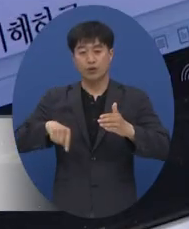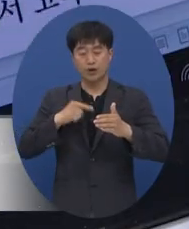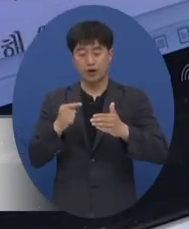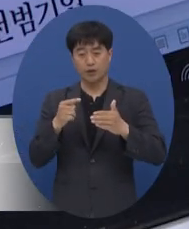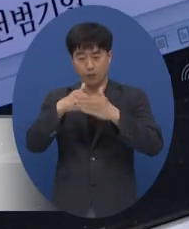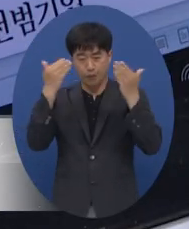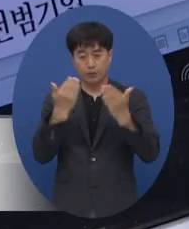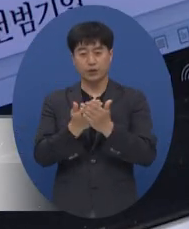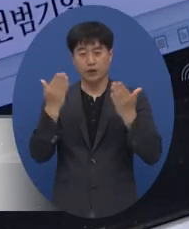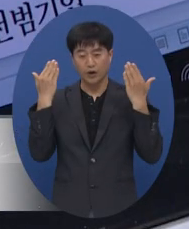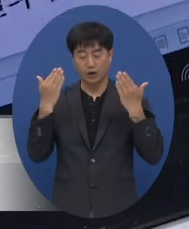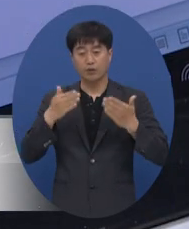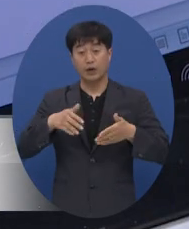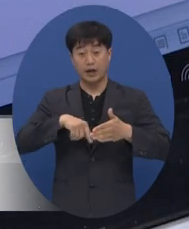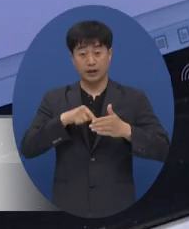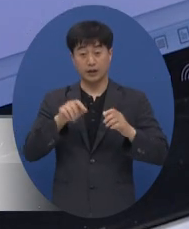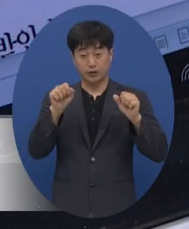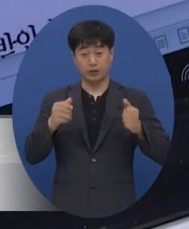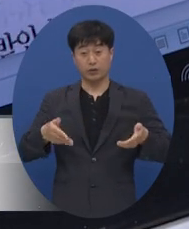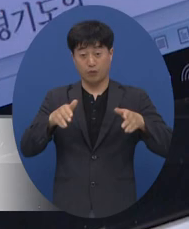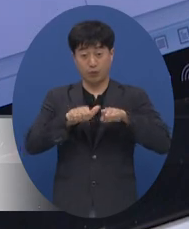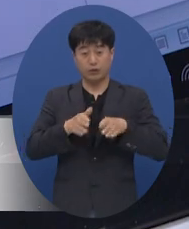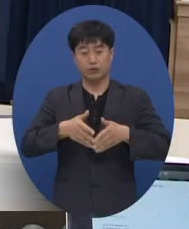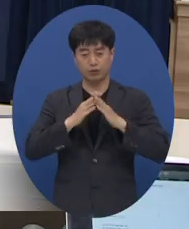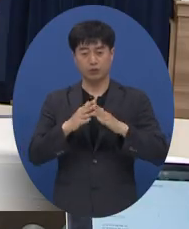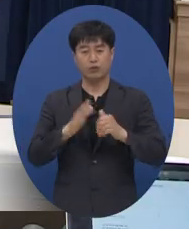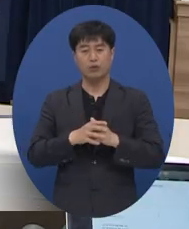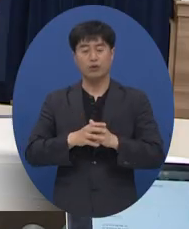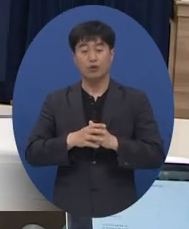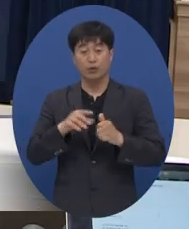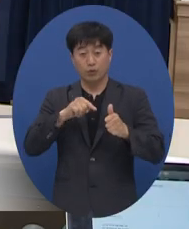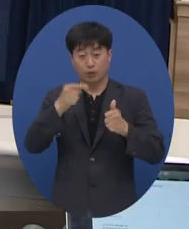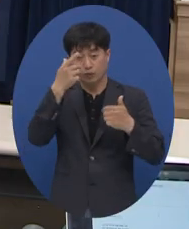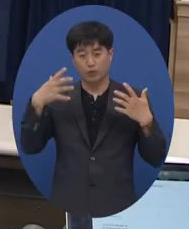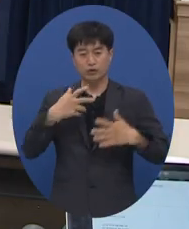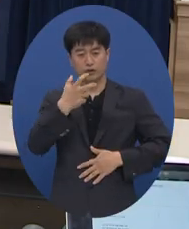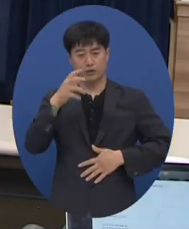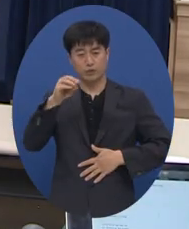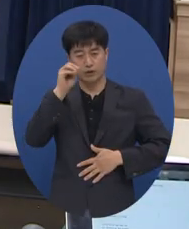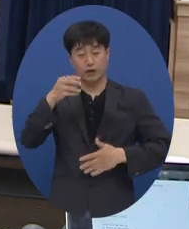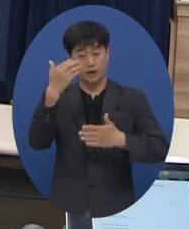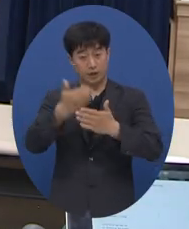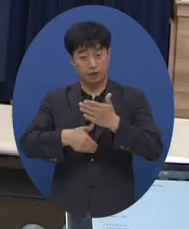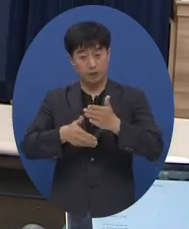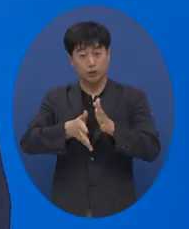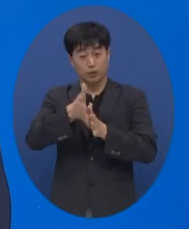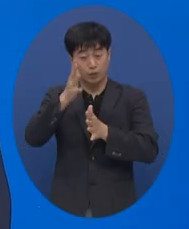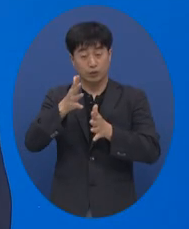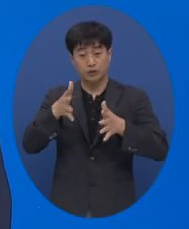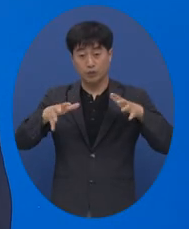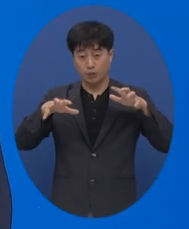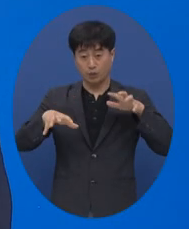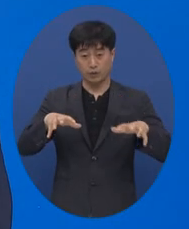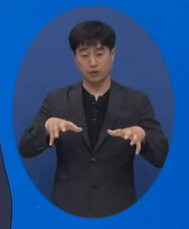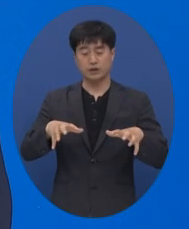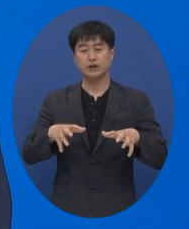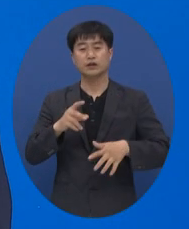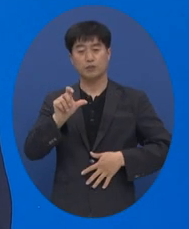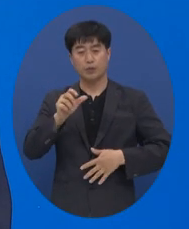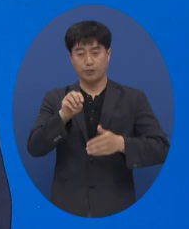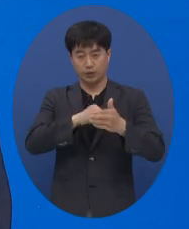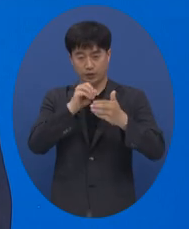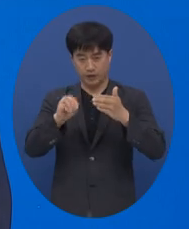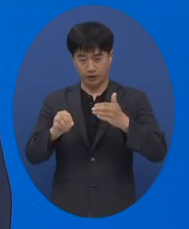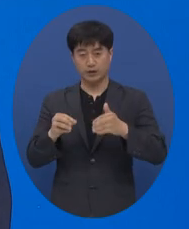예산 분담은 사업을 추진하는 도교육청이 70%, 나머지는 도와 시군이 각각 15% 비율로 나누기로 의견을 모았고,